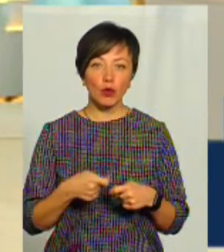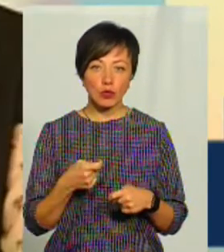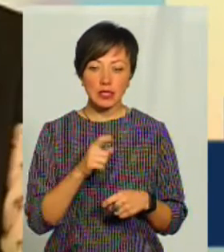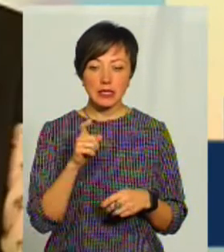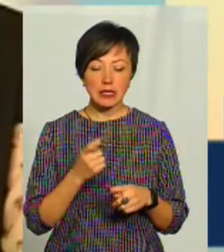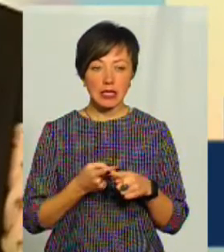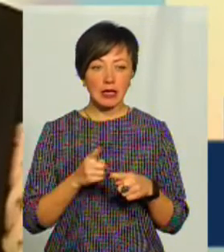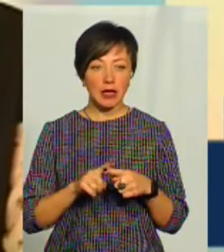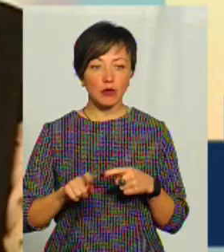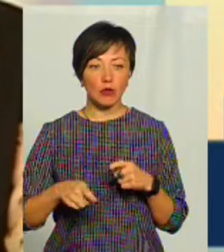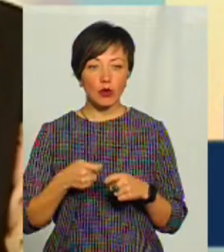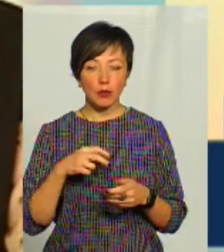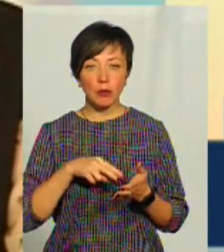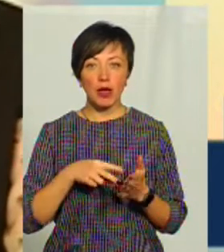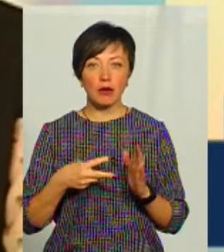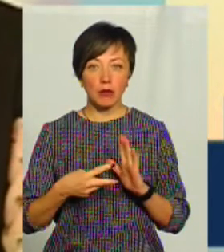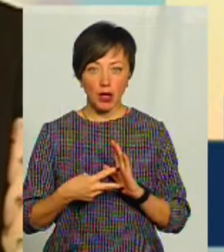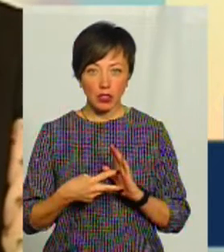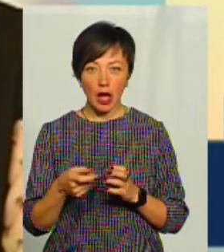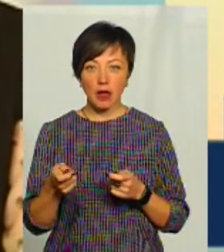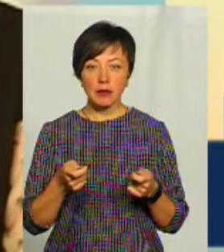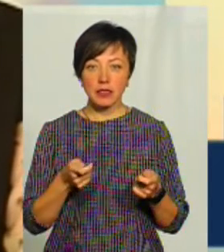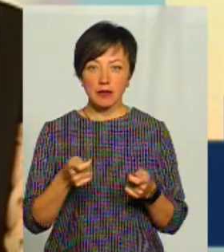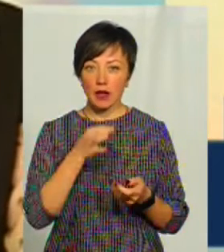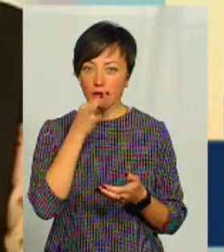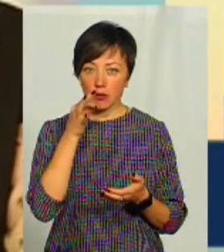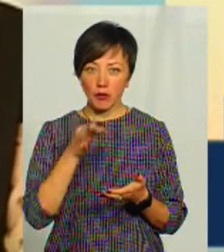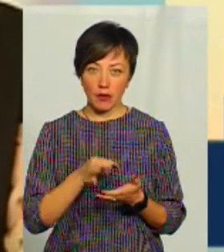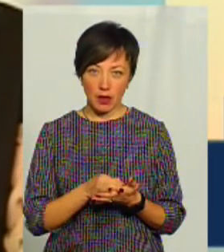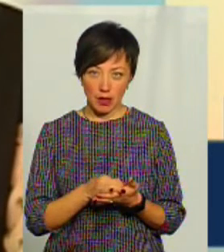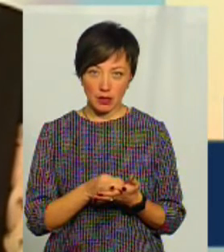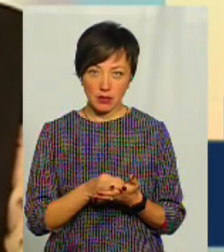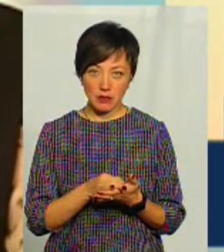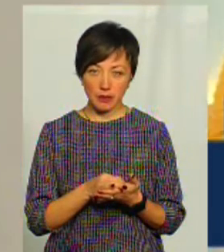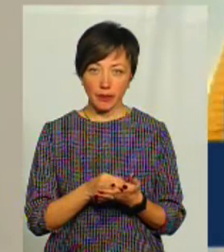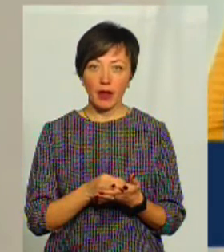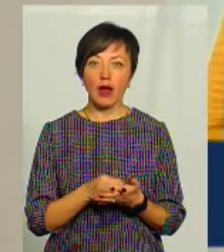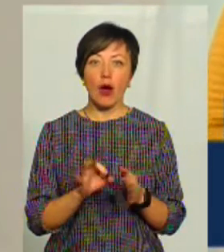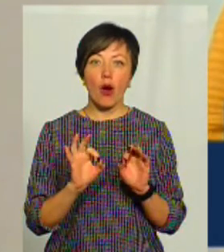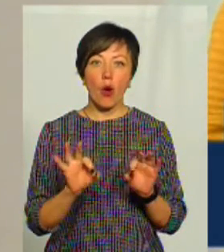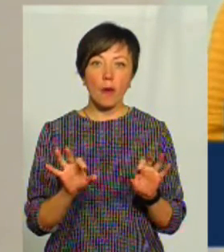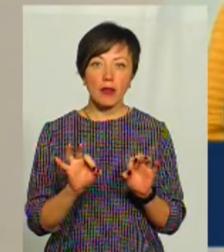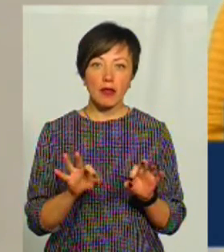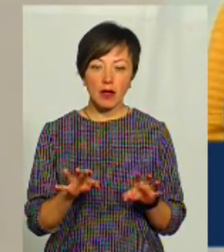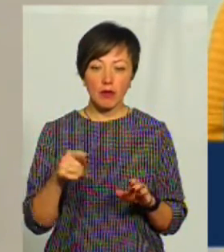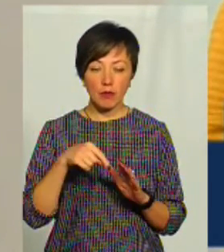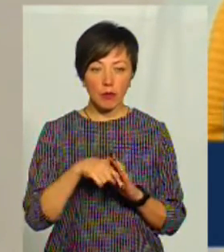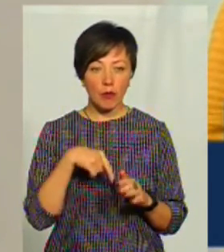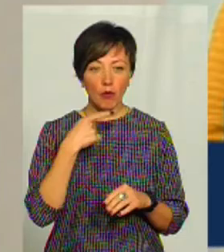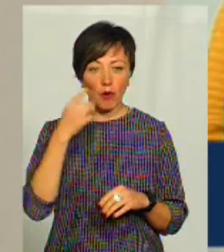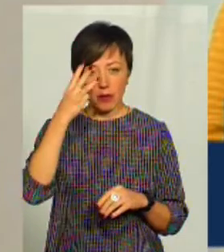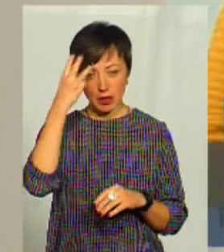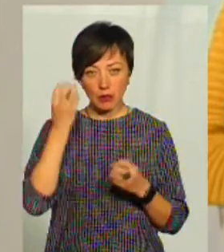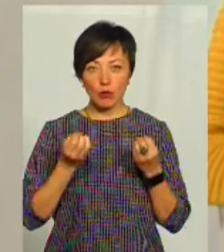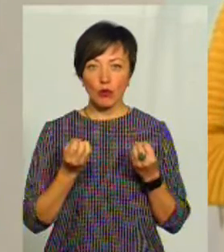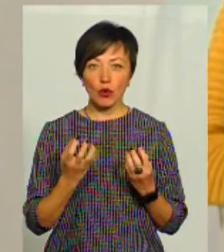Тобто за дане правопорушення передбачена адміністративна відповідальність. Тобто в коментарі йде мова про те, що в